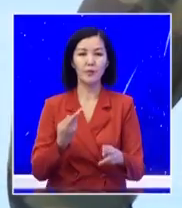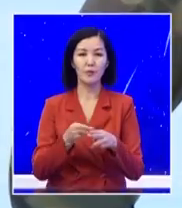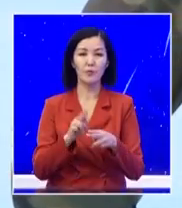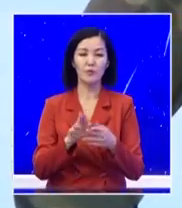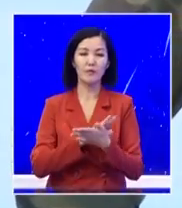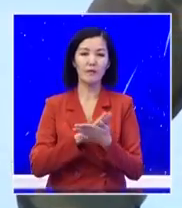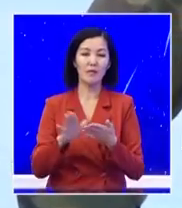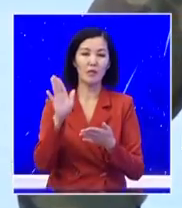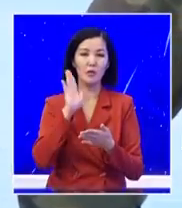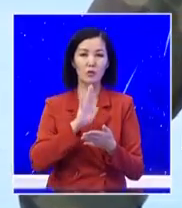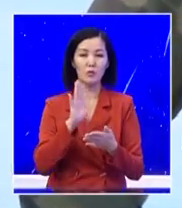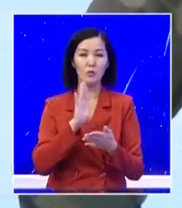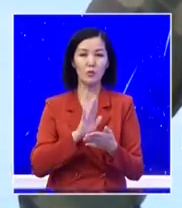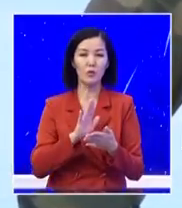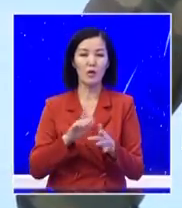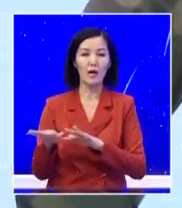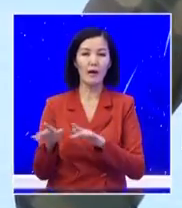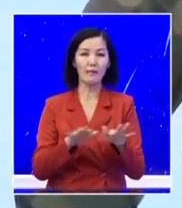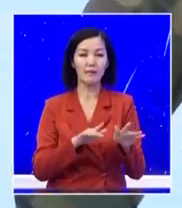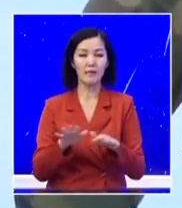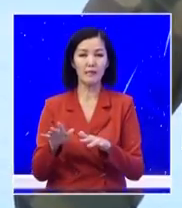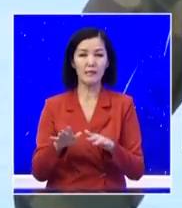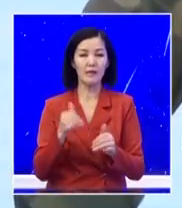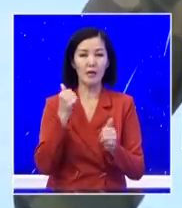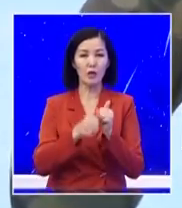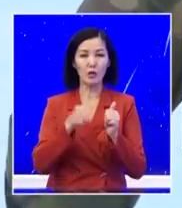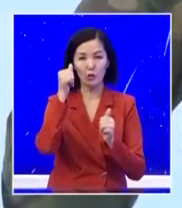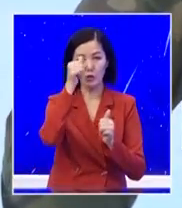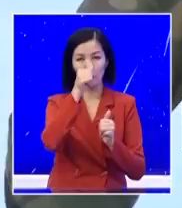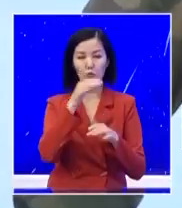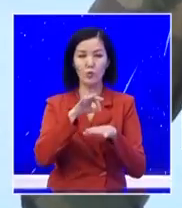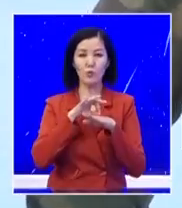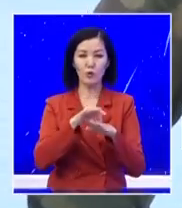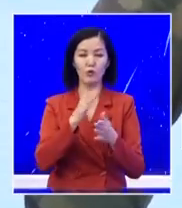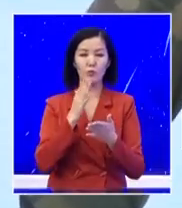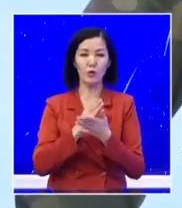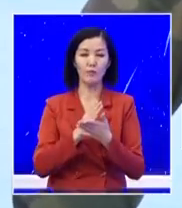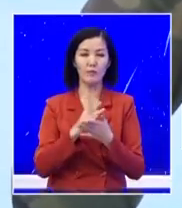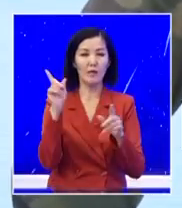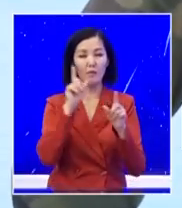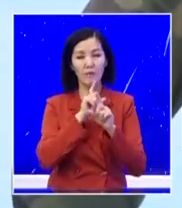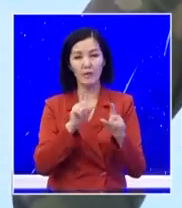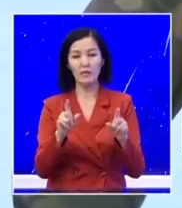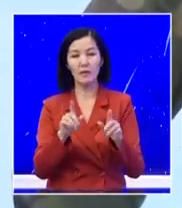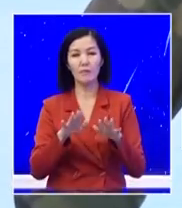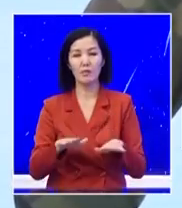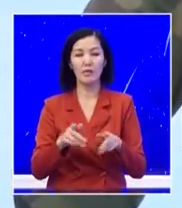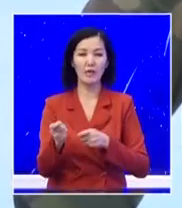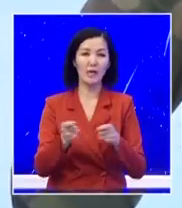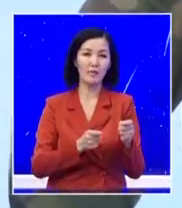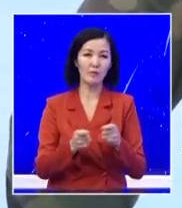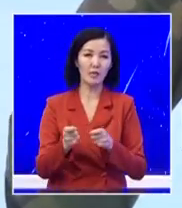су айдындар акциясын жылда біз осы жерде мектеп, жергілікті әкімшілік